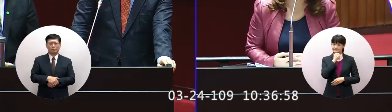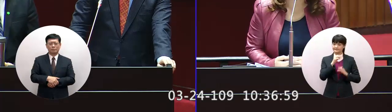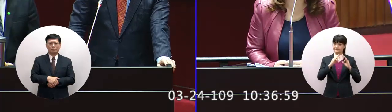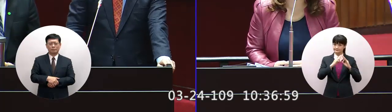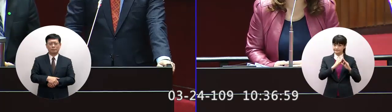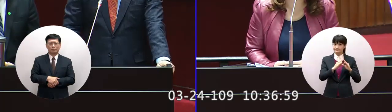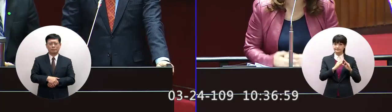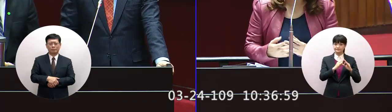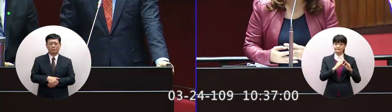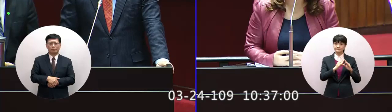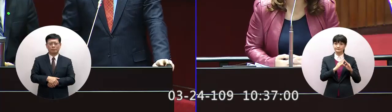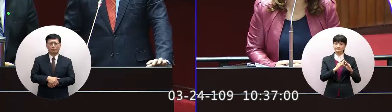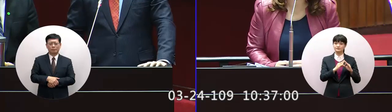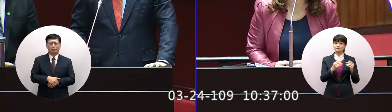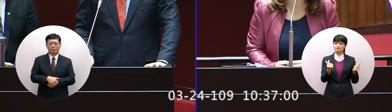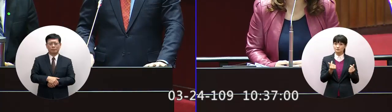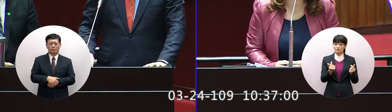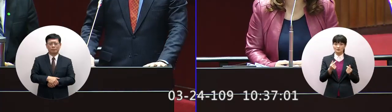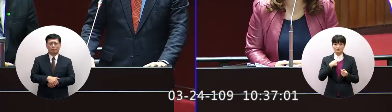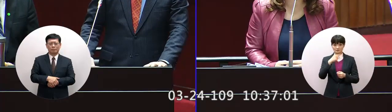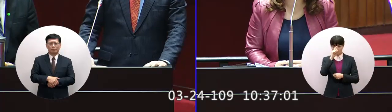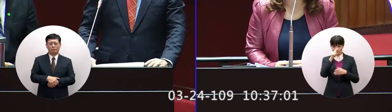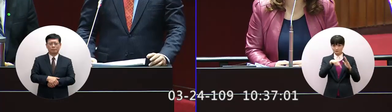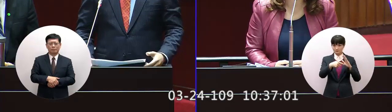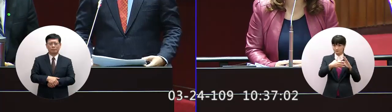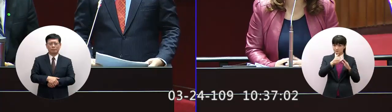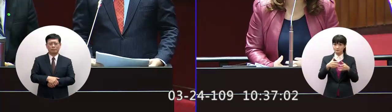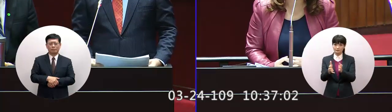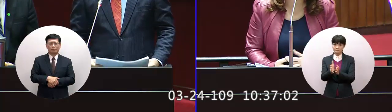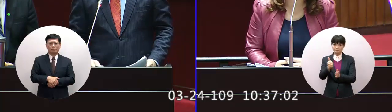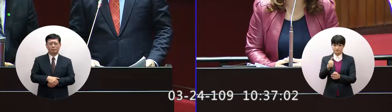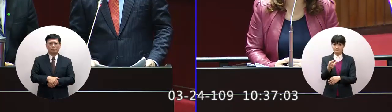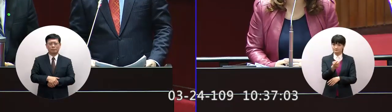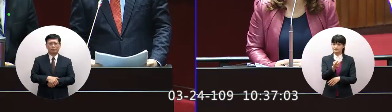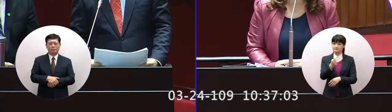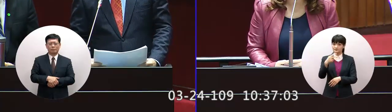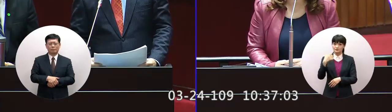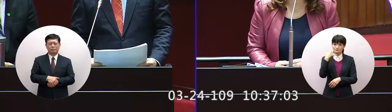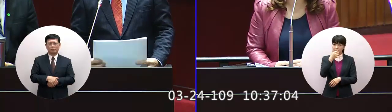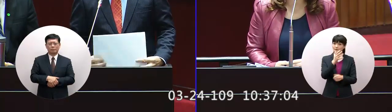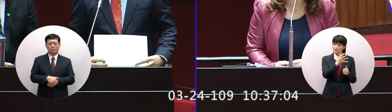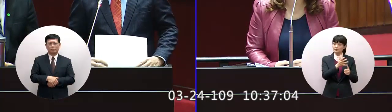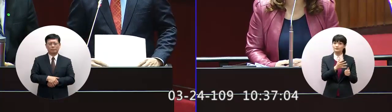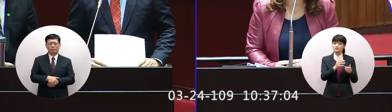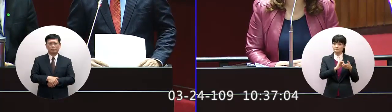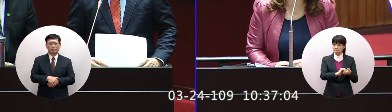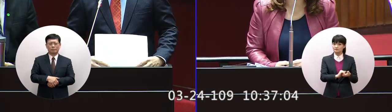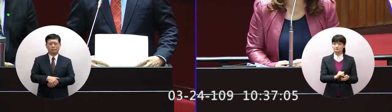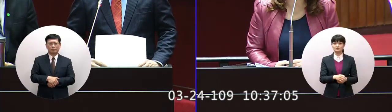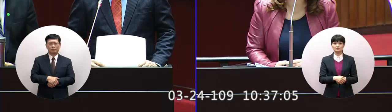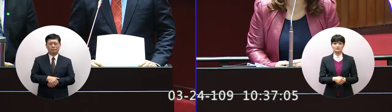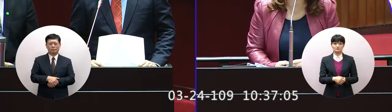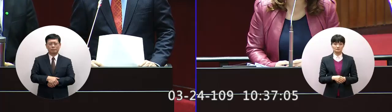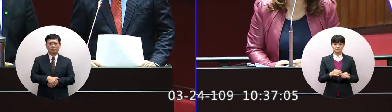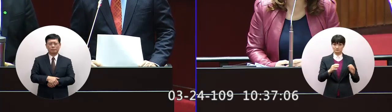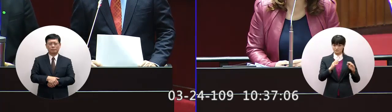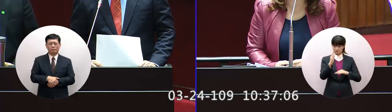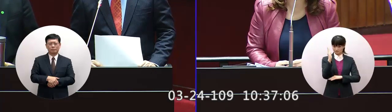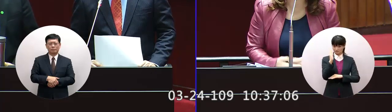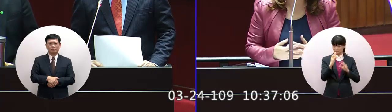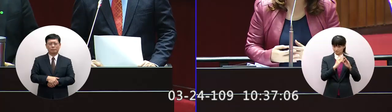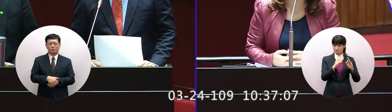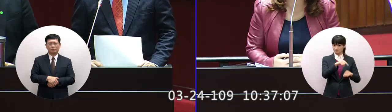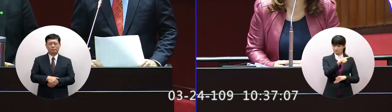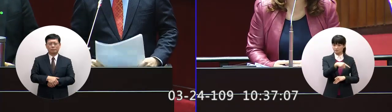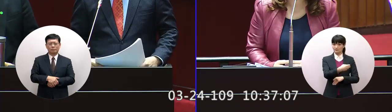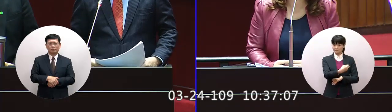想这部分可能需要说，我们院长、我们部长来跟来确认一下。他说其实关谷银行他们对这个部分新住